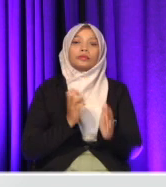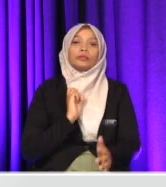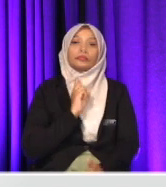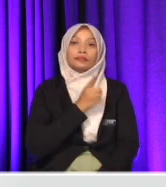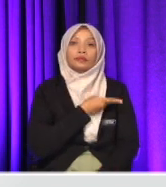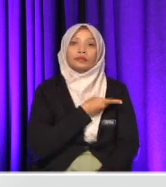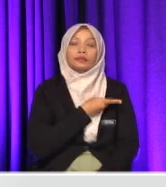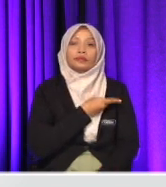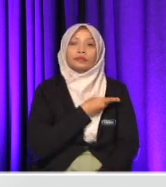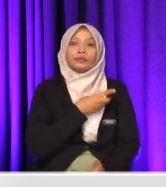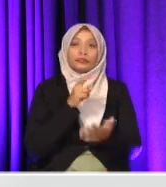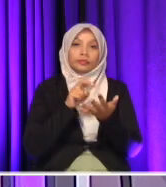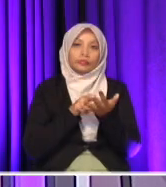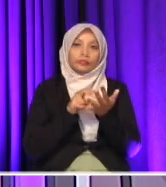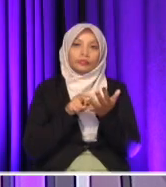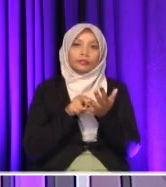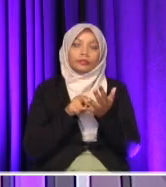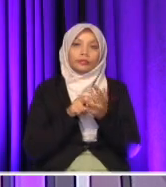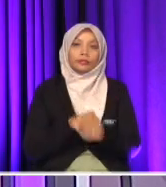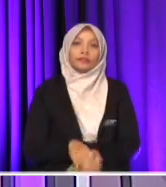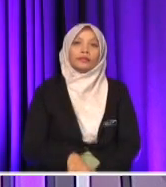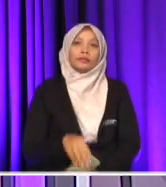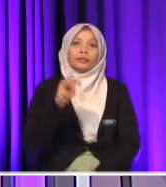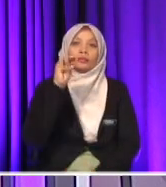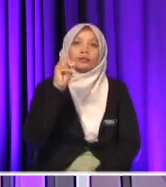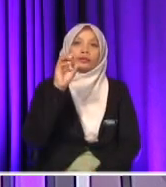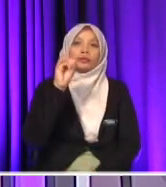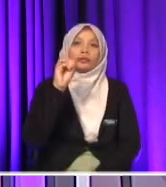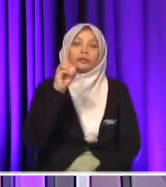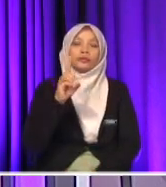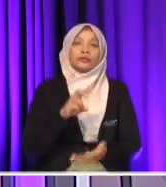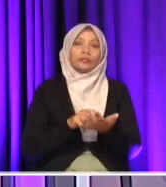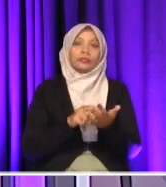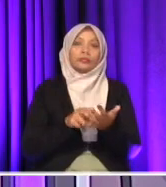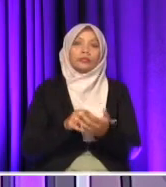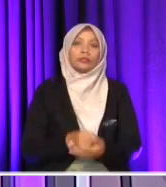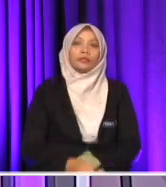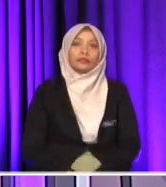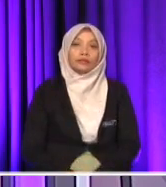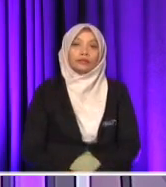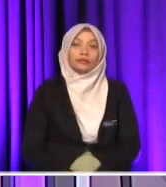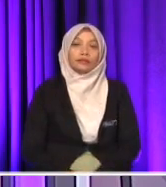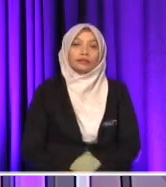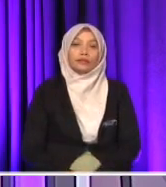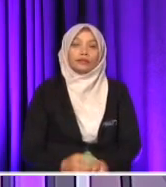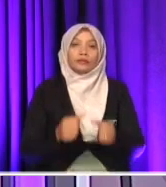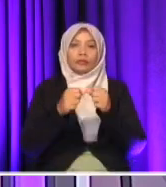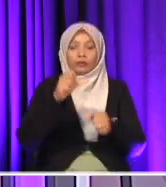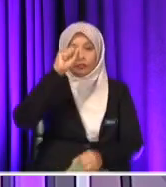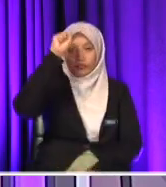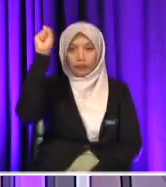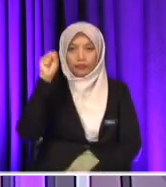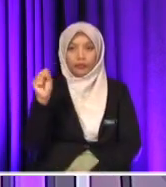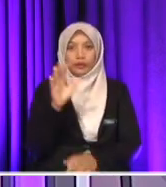kena tekan kalkulator dengan mode, pastikan mode komplek pada kalkulator. Ikut follow je soalan ni, insya-Allah